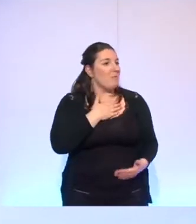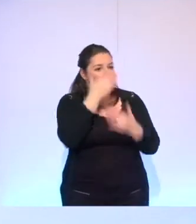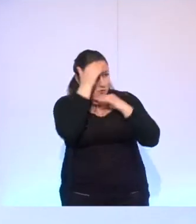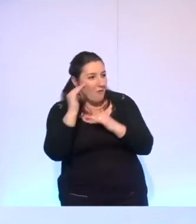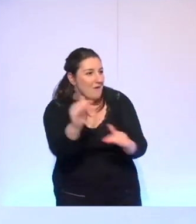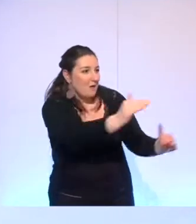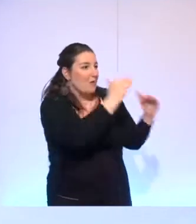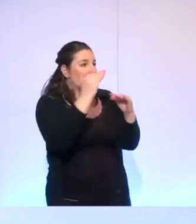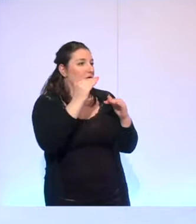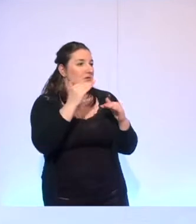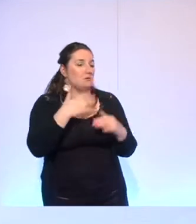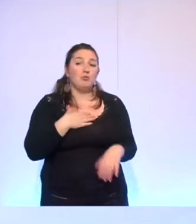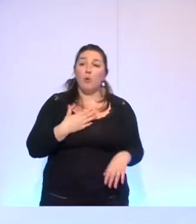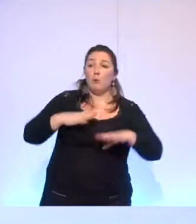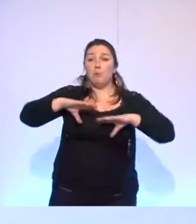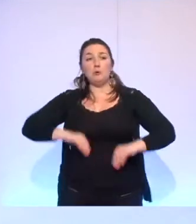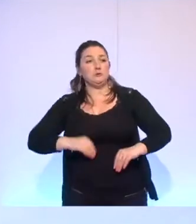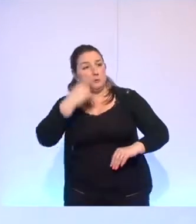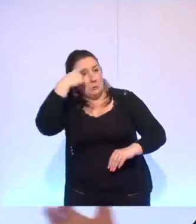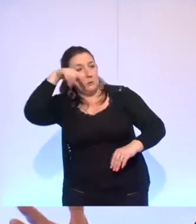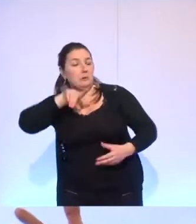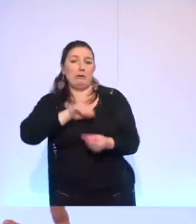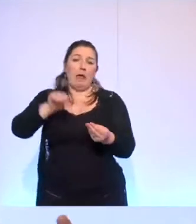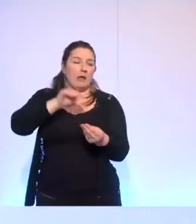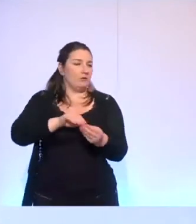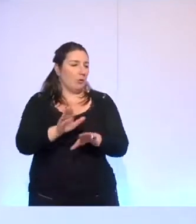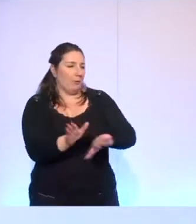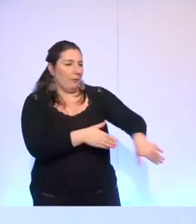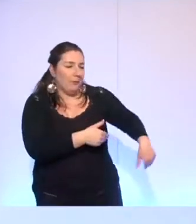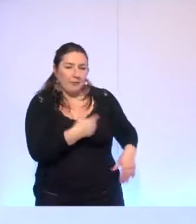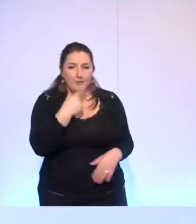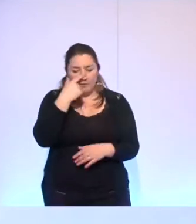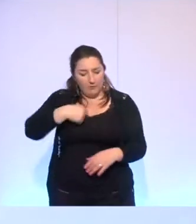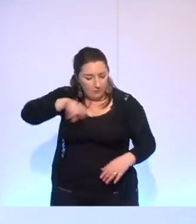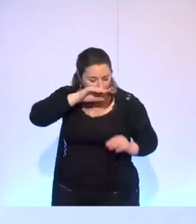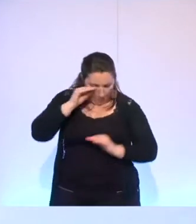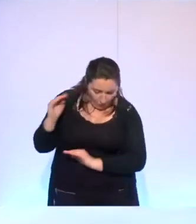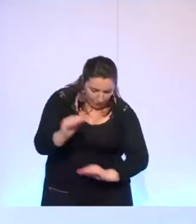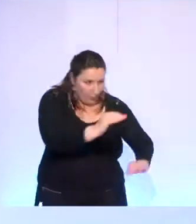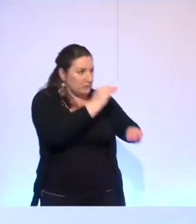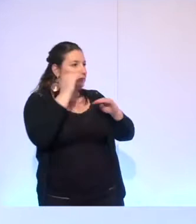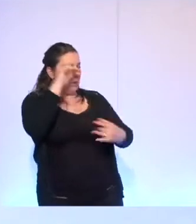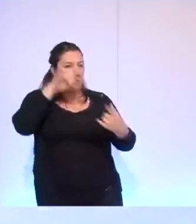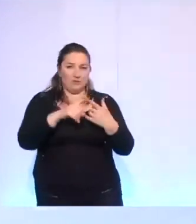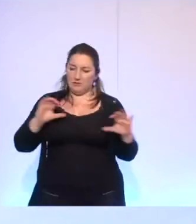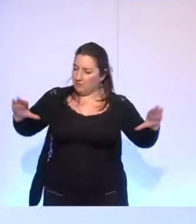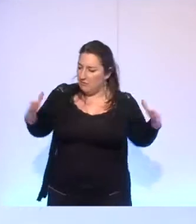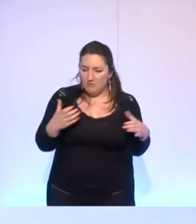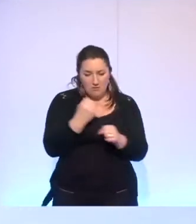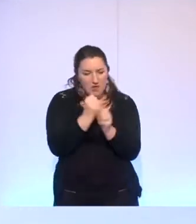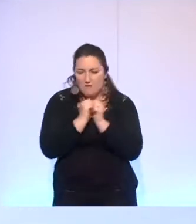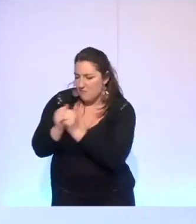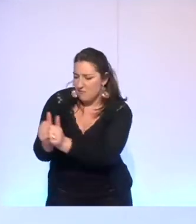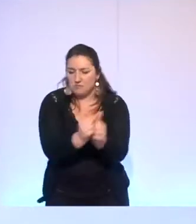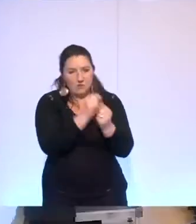pour laisser de côté les postures et les caricatures, et je nous fais confiance pour œuvrer ensemble et tourner Grenoble vers l'avenir.